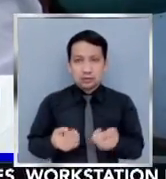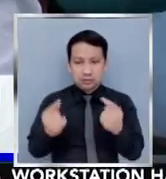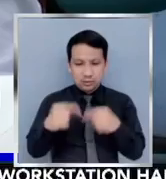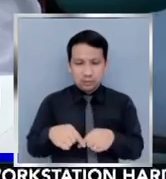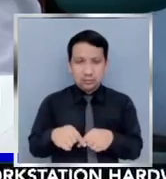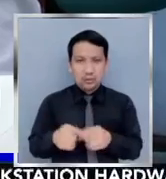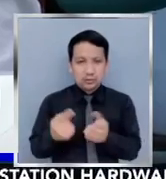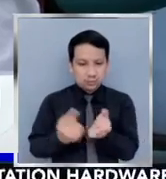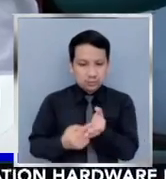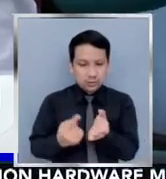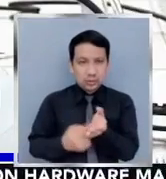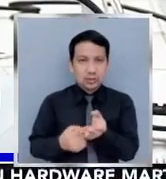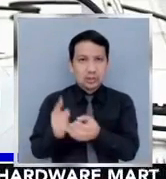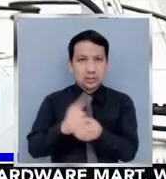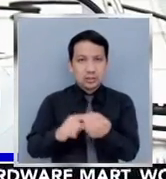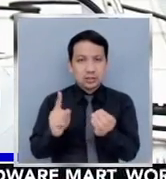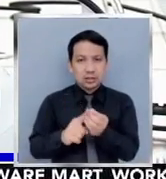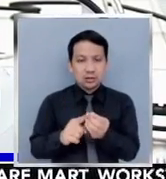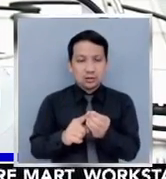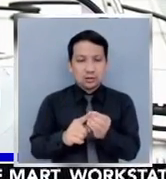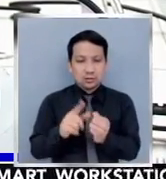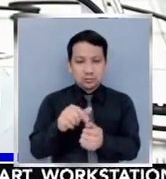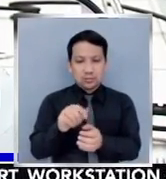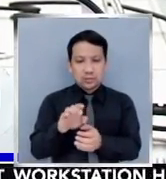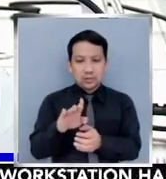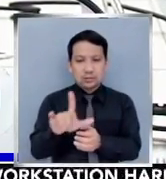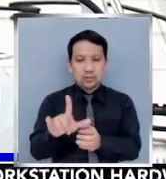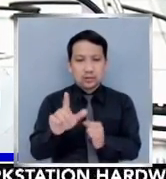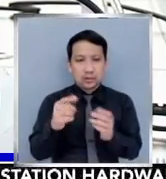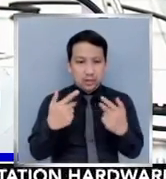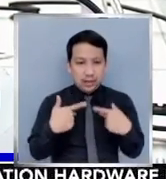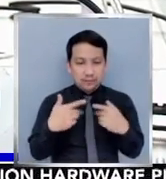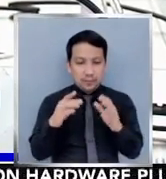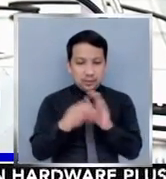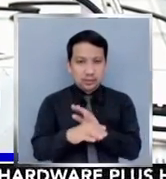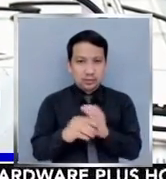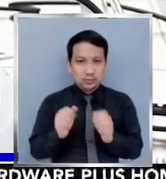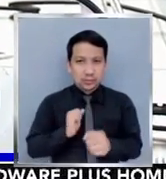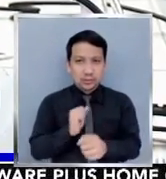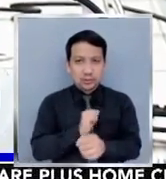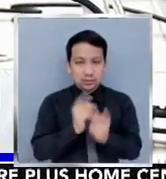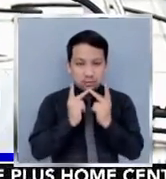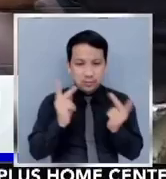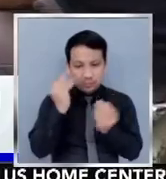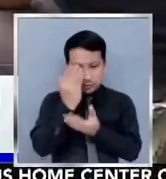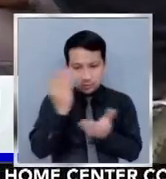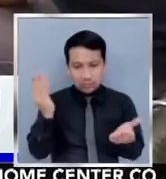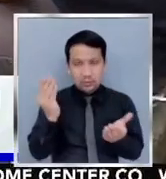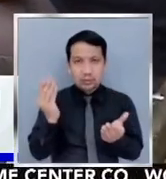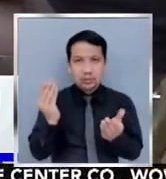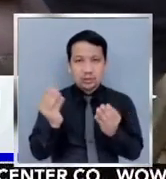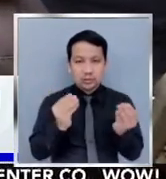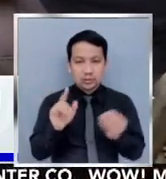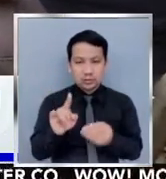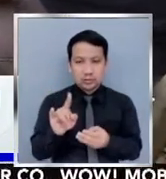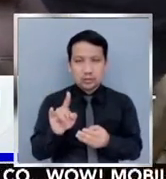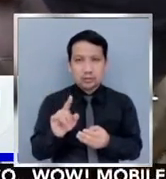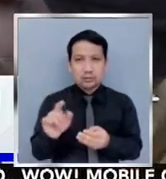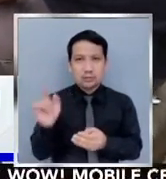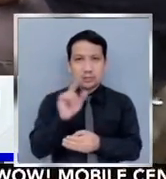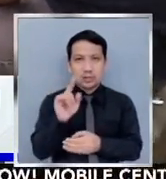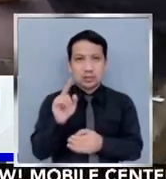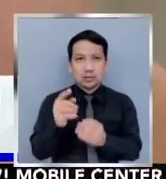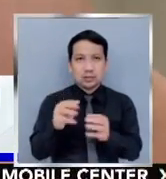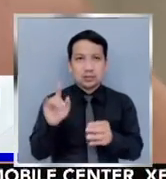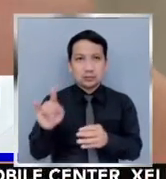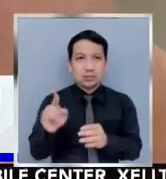sa pag-decriminalize ng libel ay tinalakay sa pagdinig ng Senate Committee on Public Information and Mass Media tungkol sa paglaganap